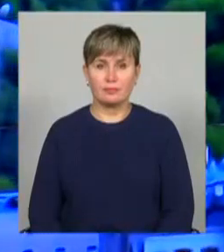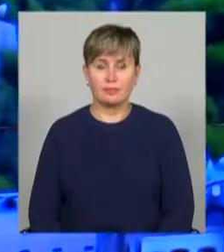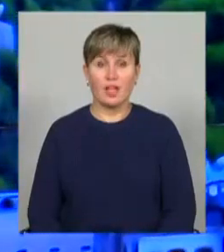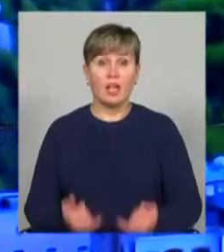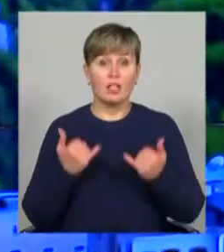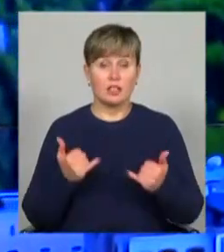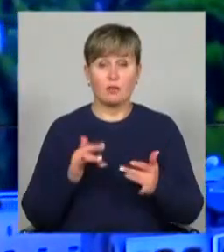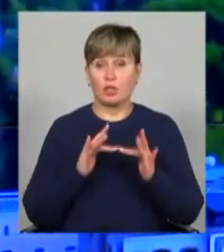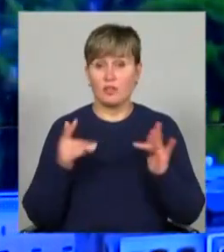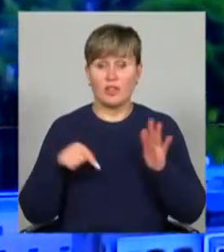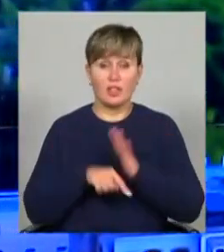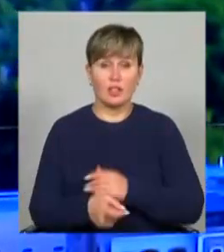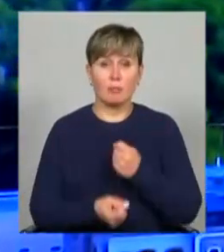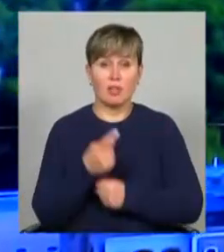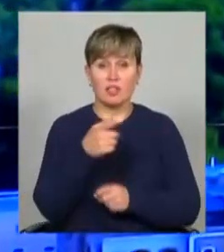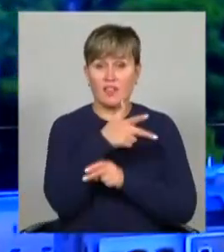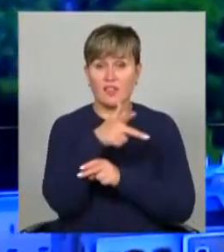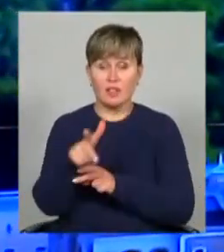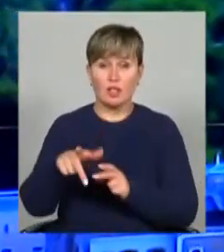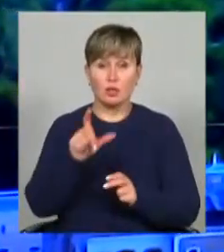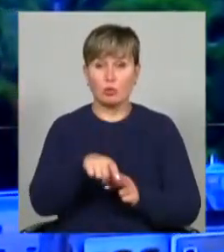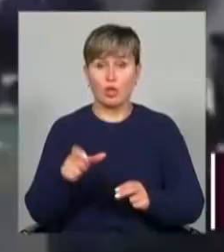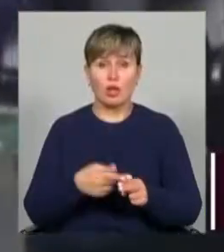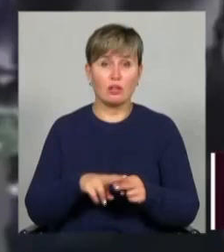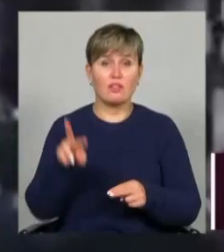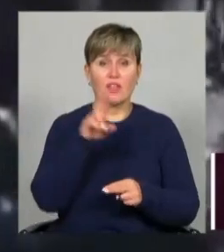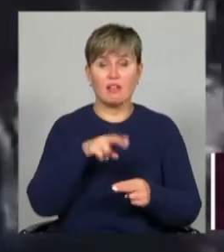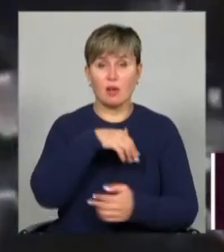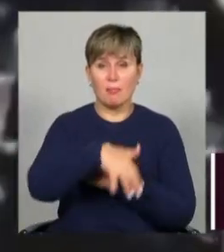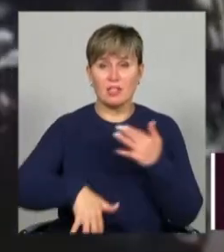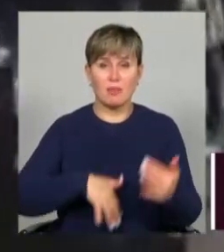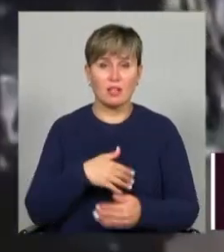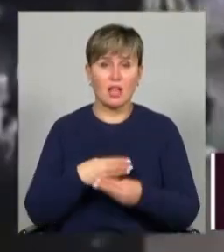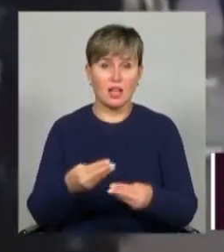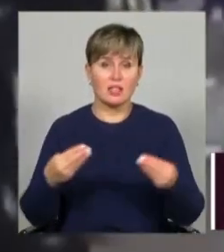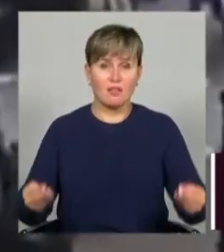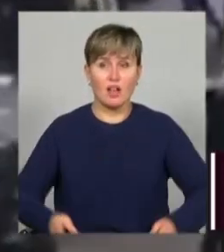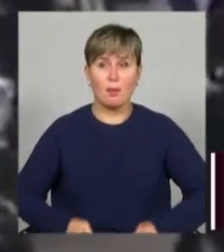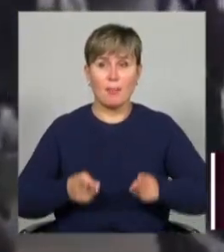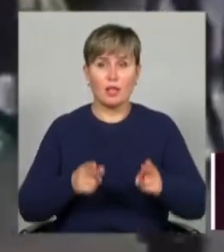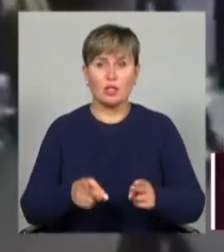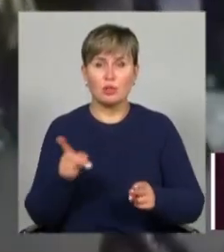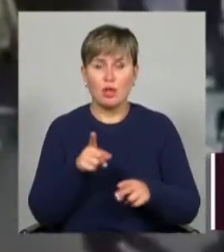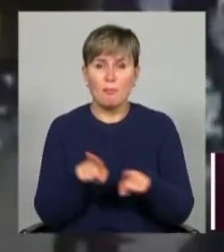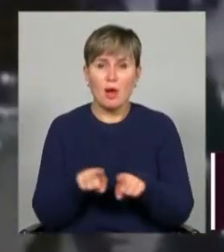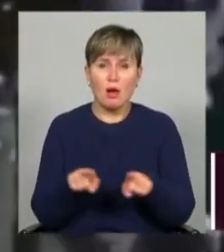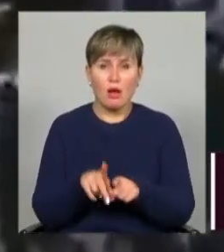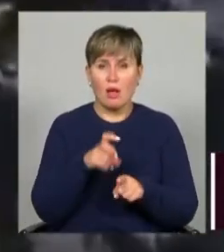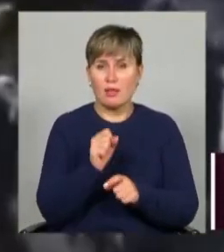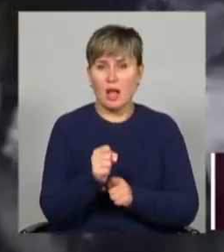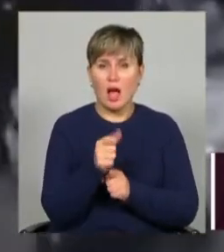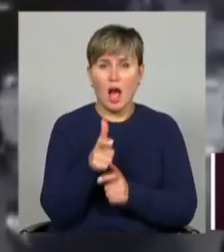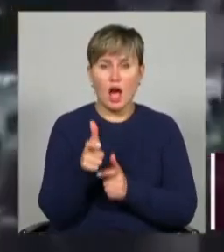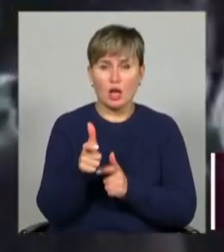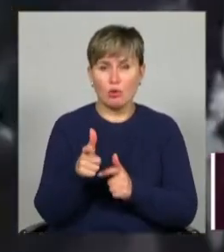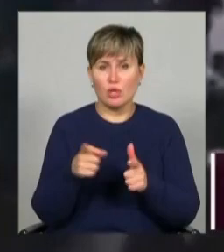Сегодня же в соцсетях появилось видео с курьерами, которые во время январских беспорядков раздавали бандитам что-то похожее на огнестрельное